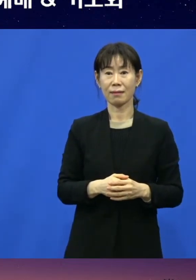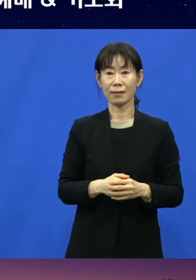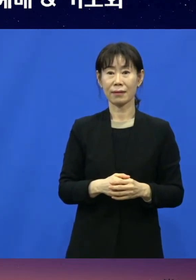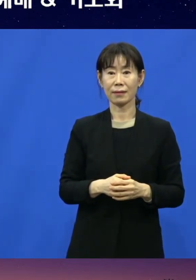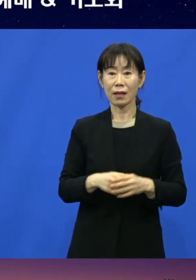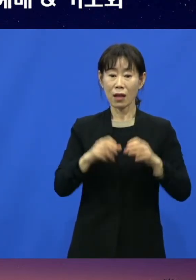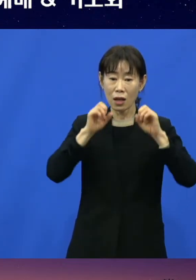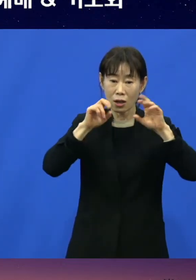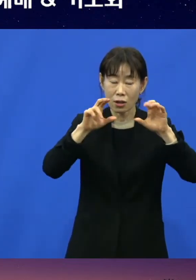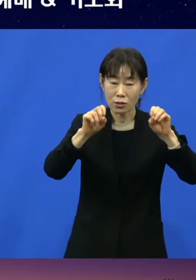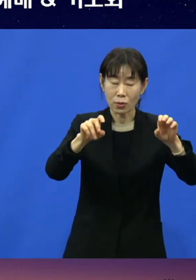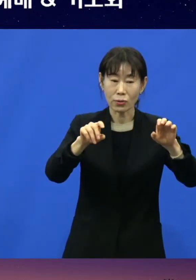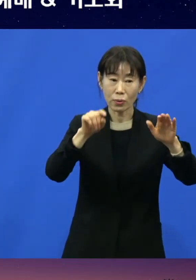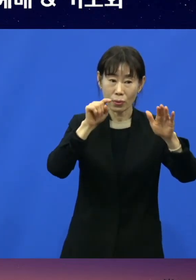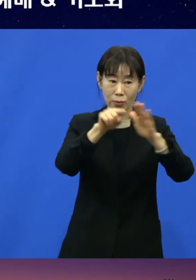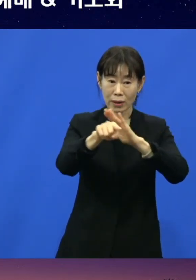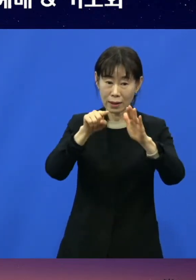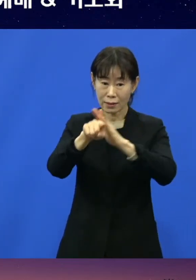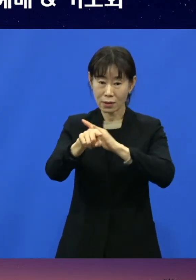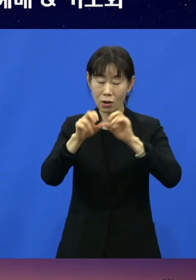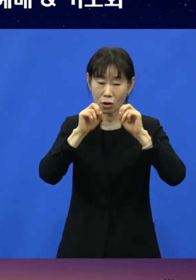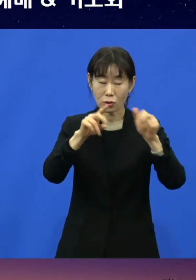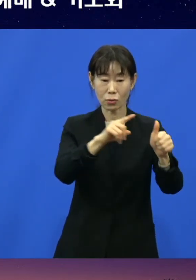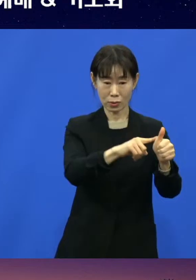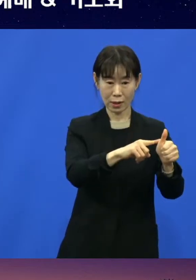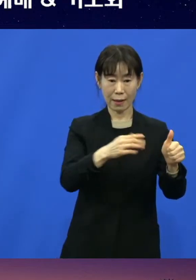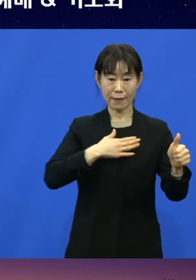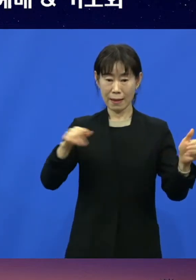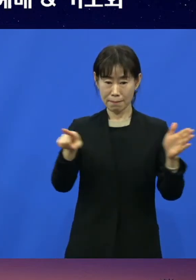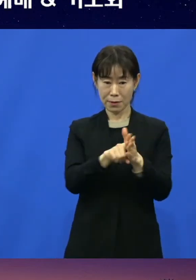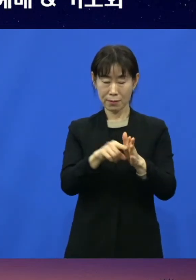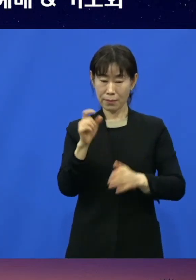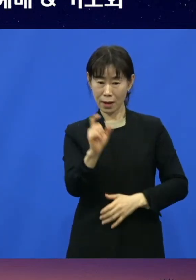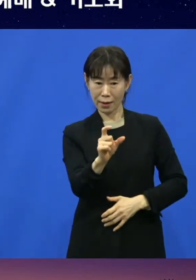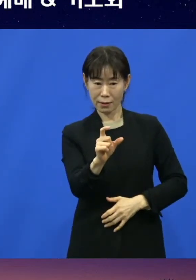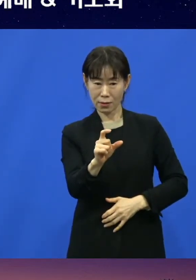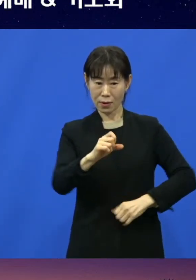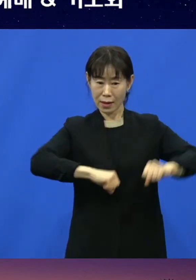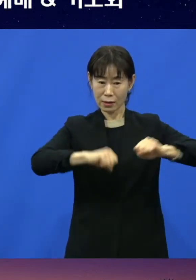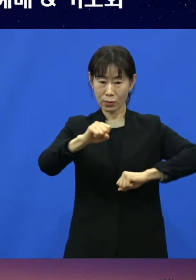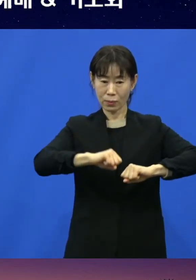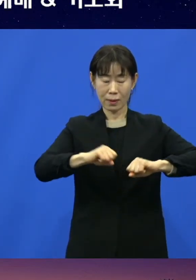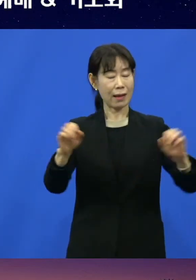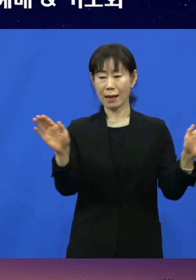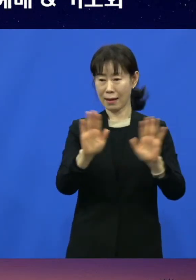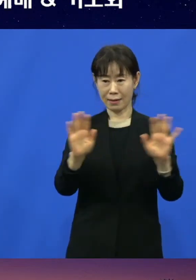선교지에 가서 일평생을 바치는 것도 그게 내 신앙으로 하는 게 아니에요, 여러분.